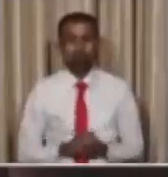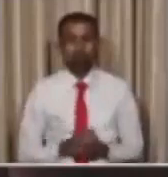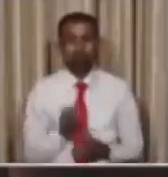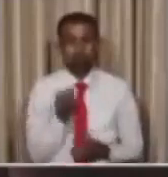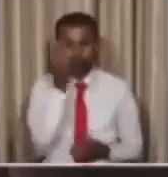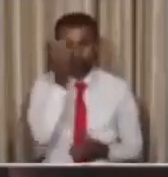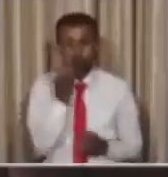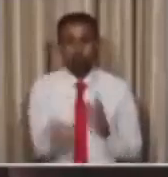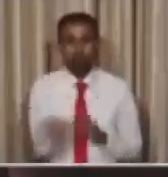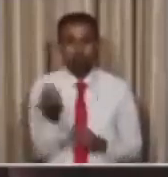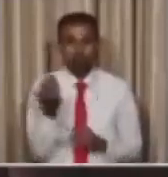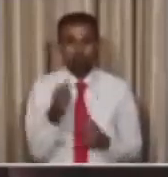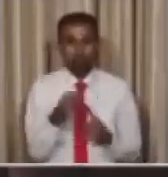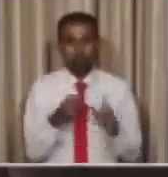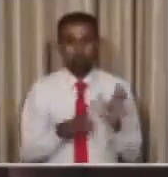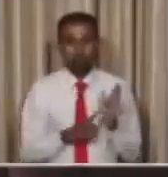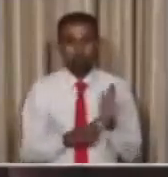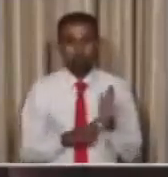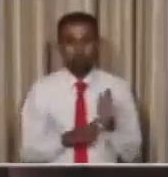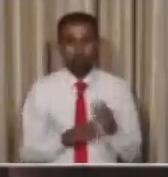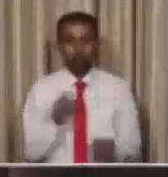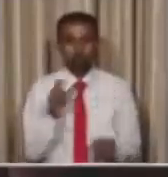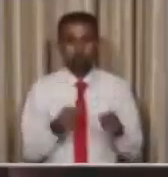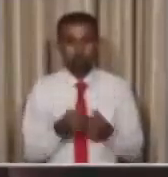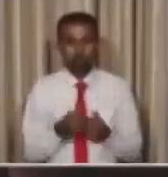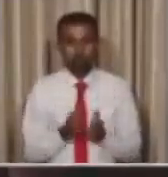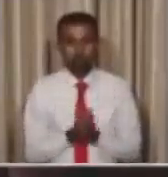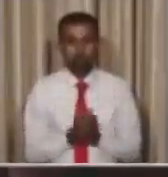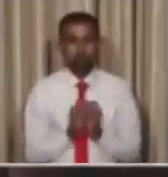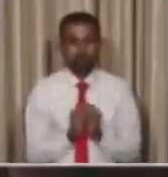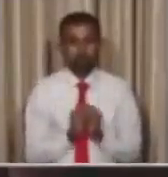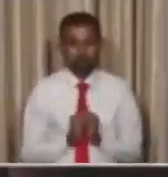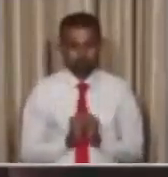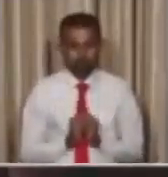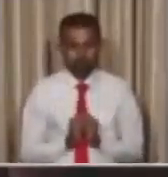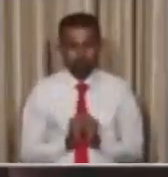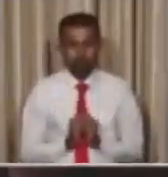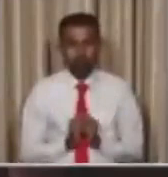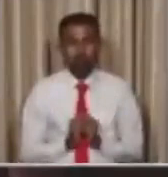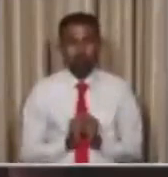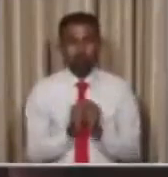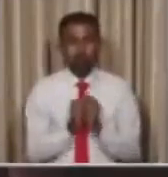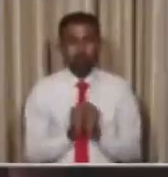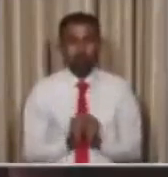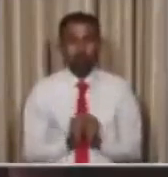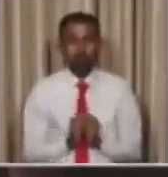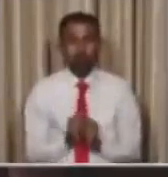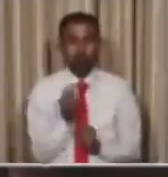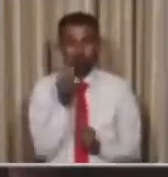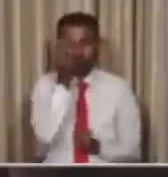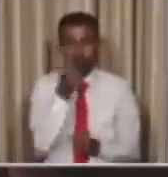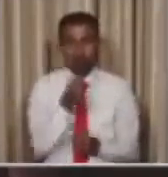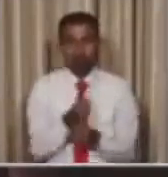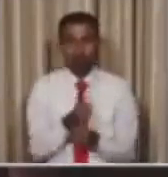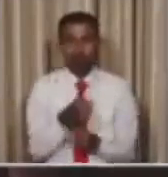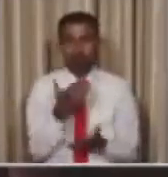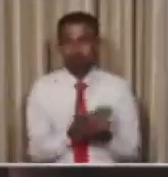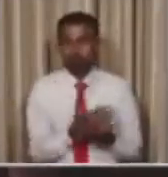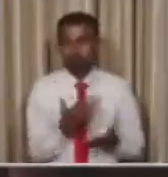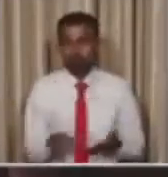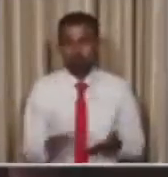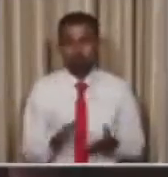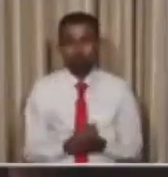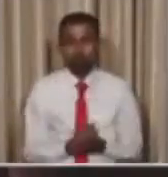ඊශ්‍රායලයට යවන්නේ පලස්තීන ජනතාවන් ඒ තමන්ගේ රැකියාවල් කරලා ඒ රැකියාවල් අද වෙනකොට ඊශ්‍රායල් ආණ්ඩුව නවත්තලා තිබෙනවා.